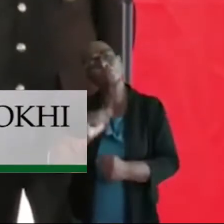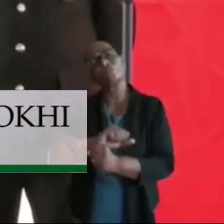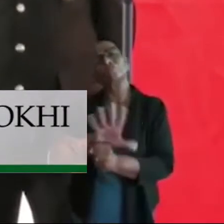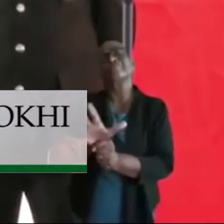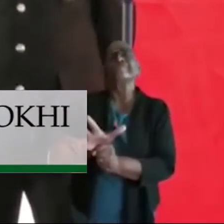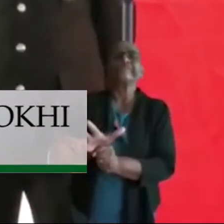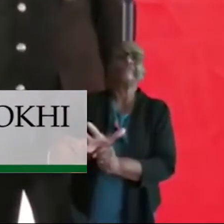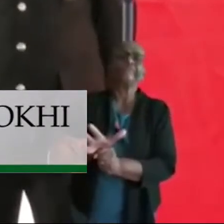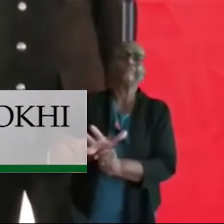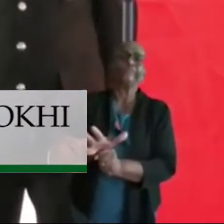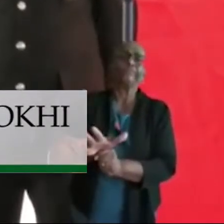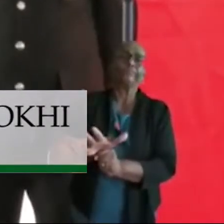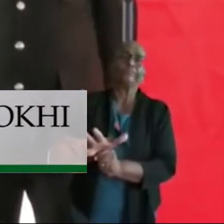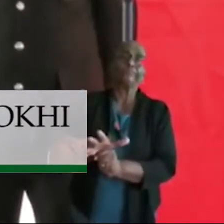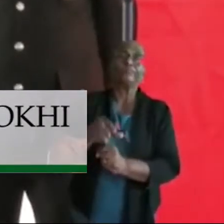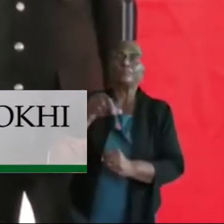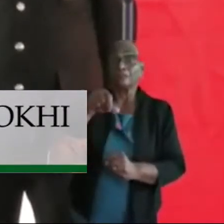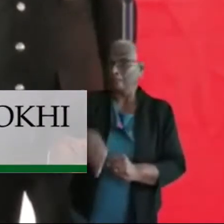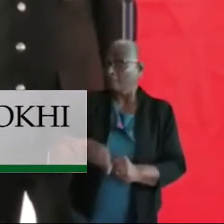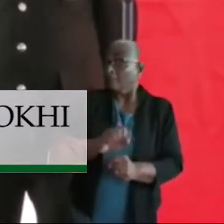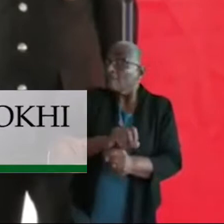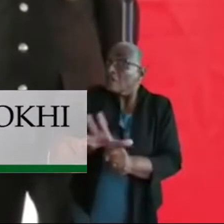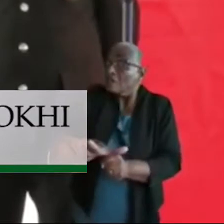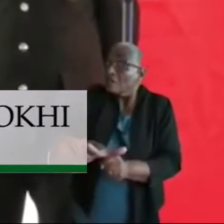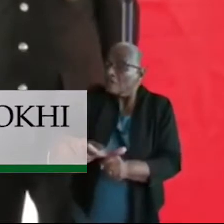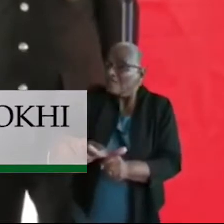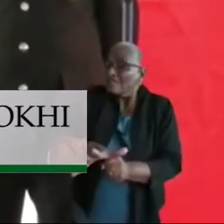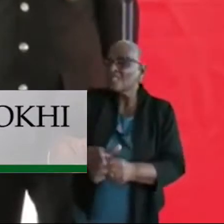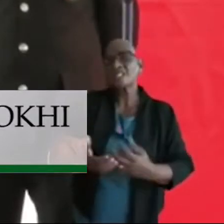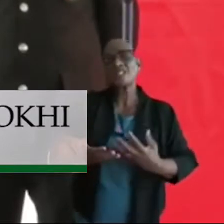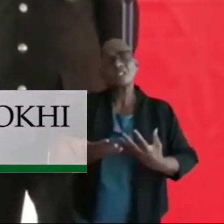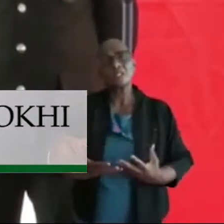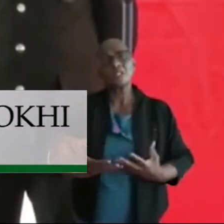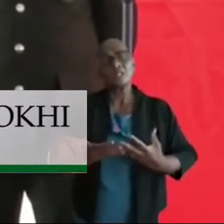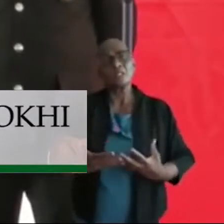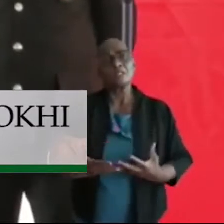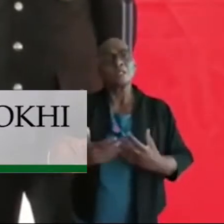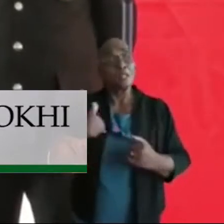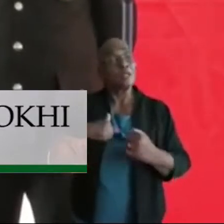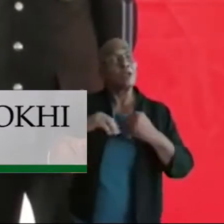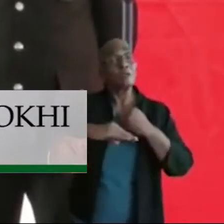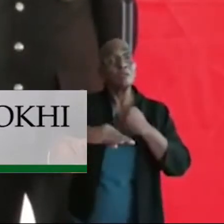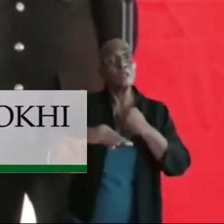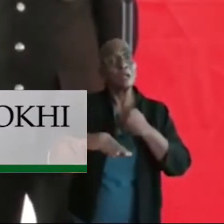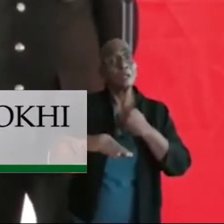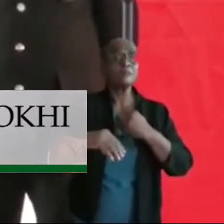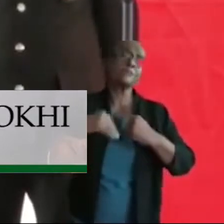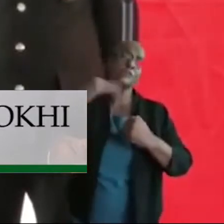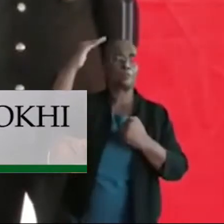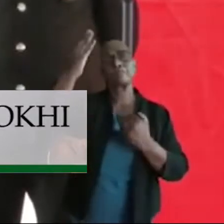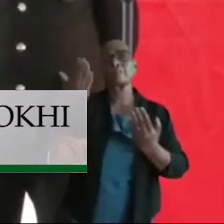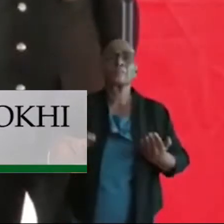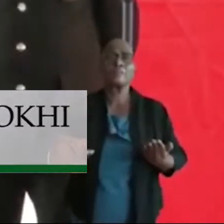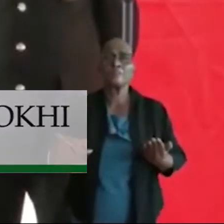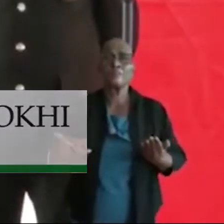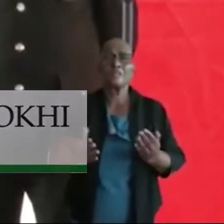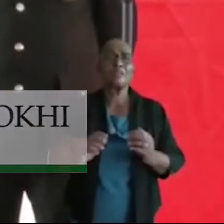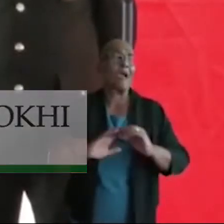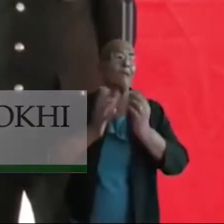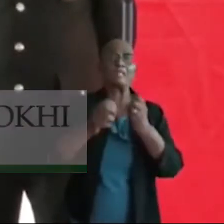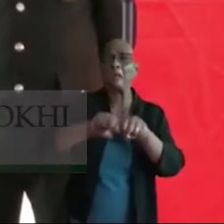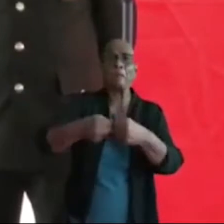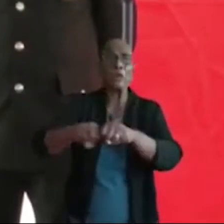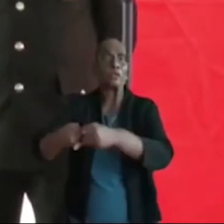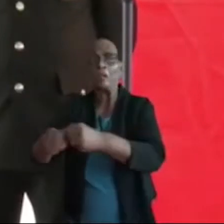coronavirus. Dit virus eist ook in ons land zijn tol. Naast alle